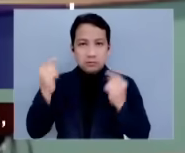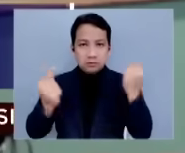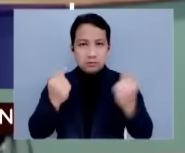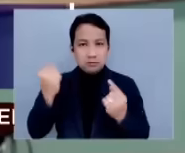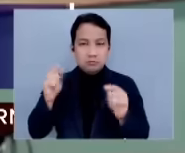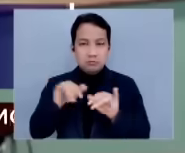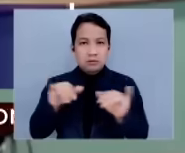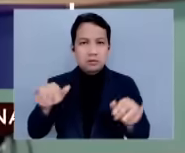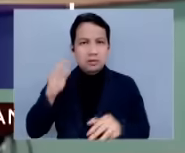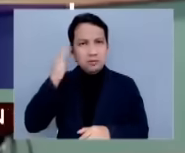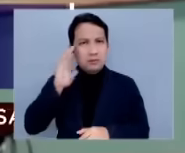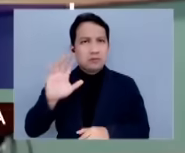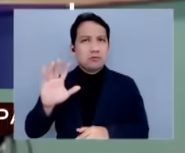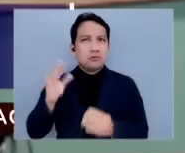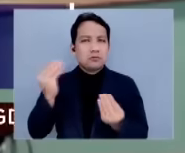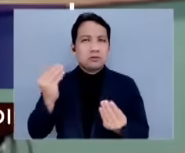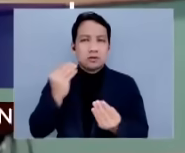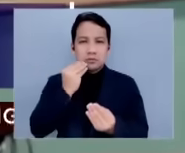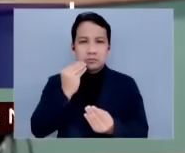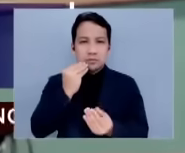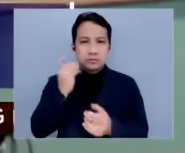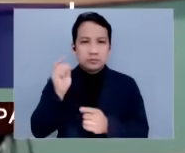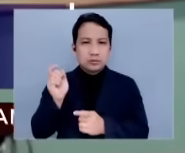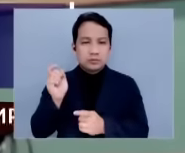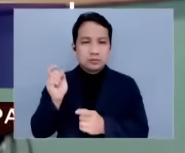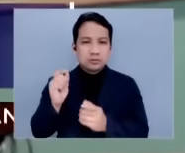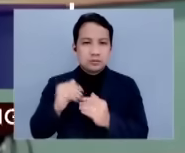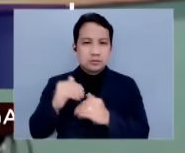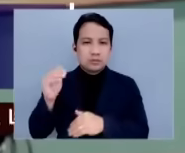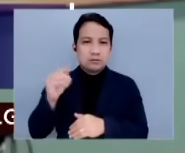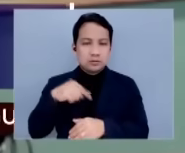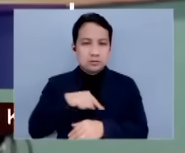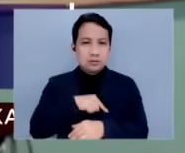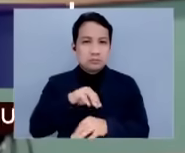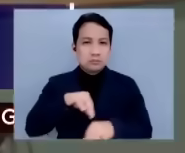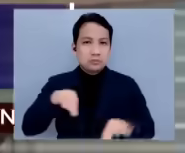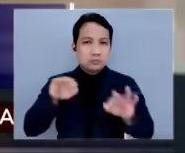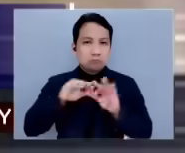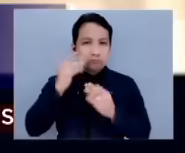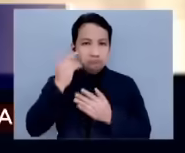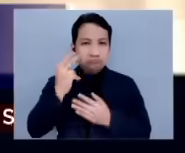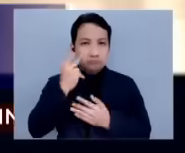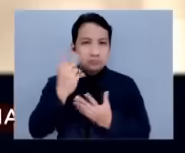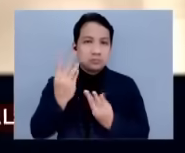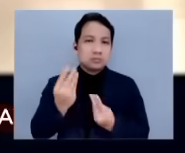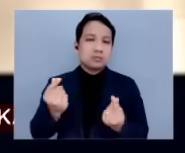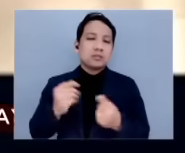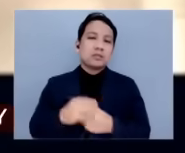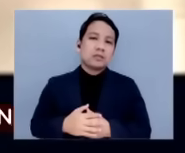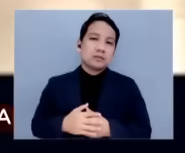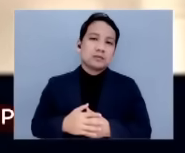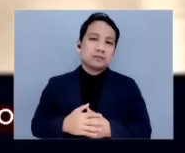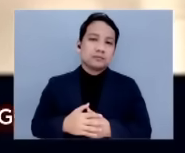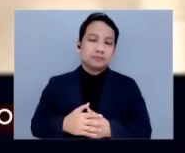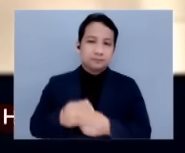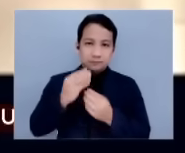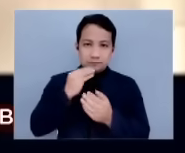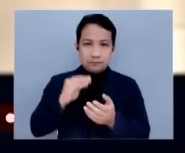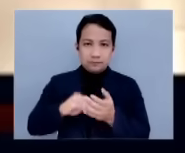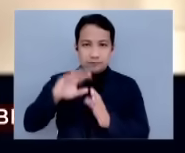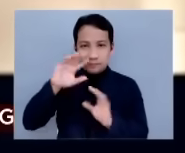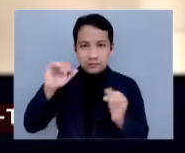that there are adequate food and supplies according to the captain. They have just received replenishment. Sa isang mensahe naman ngayong